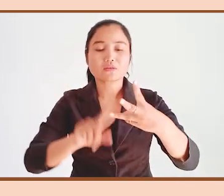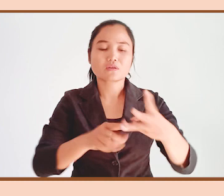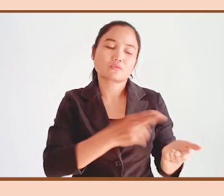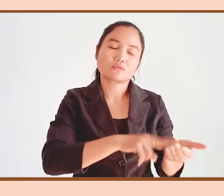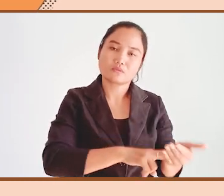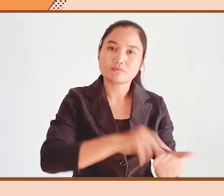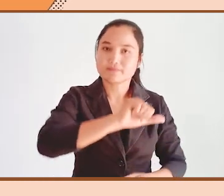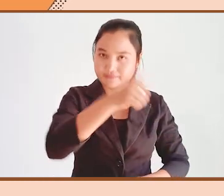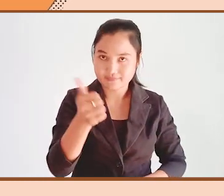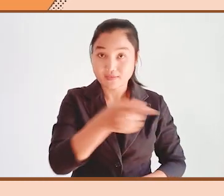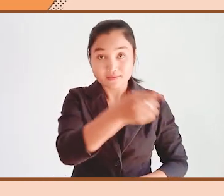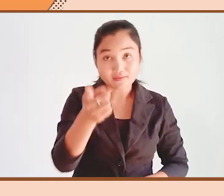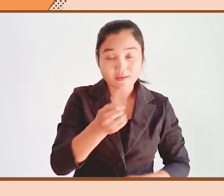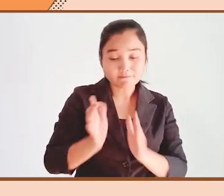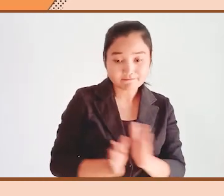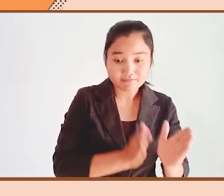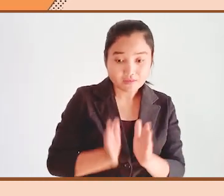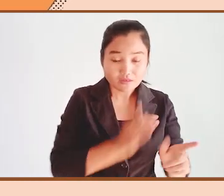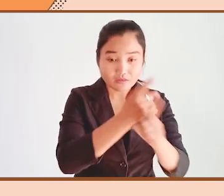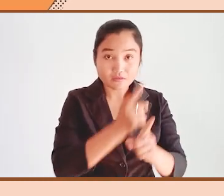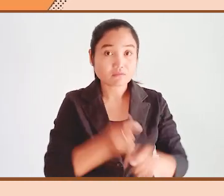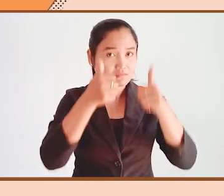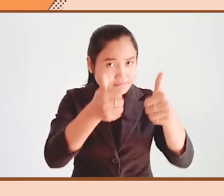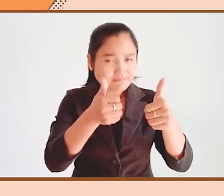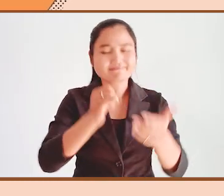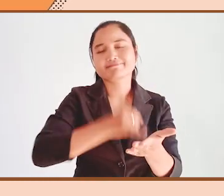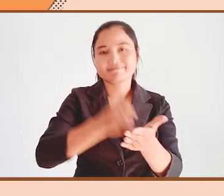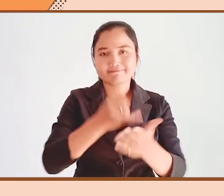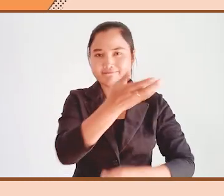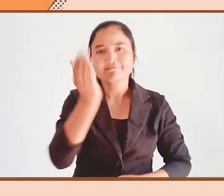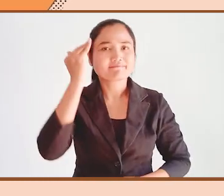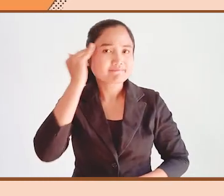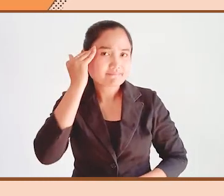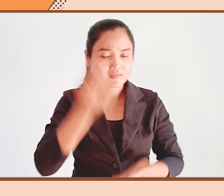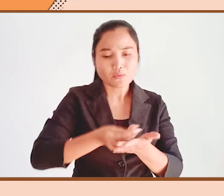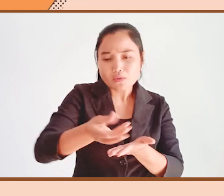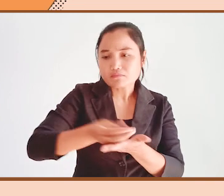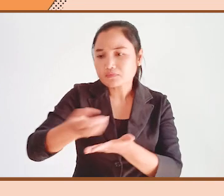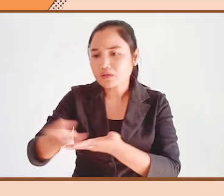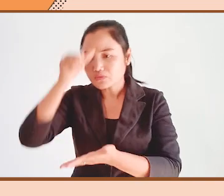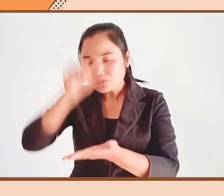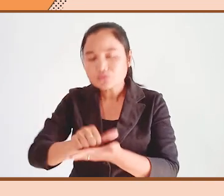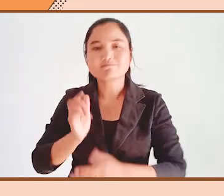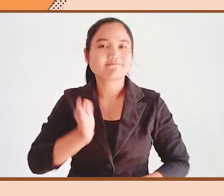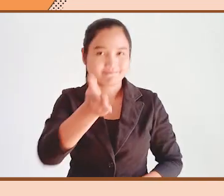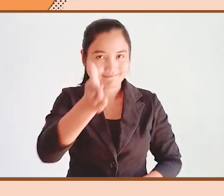ងៗពេលដែលអ្នករៀបចំកញ្ចប់ចំណាយបែបនេះអ្នកនឹងមានភាពងាយស្រួលក្នុងការកំណត់ការចាយវាយនិងសម្រេច